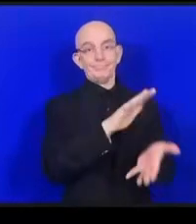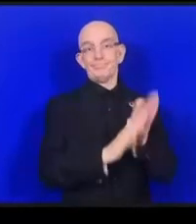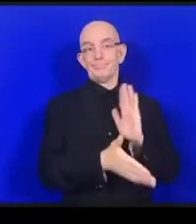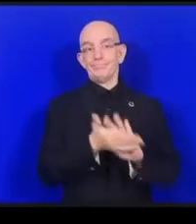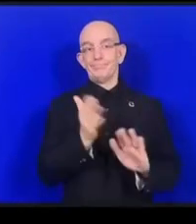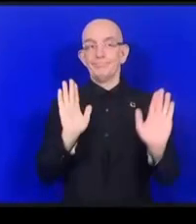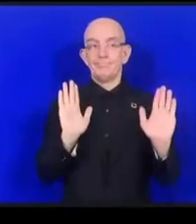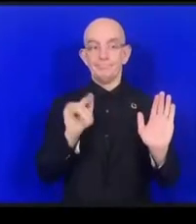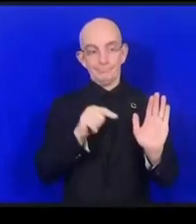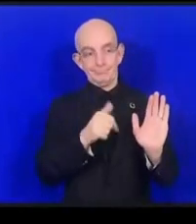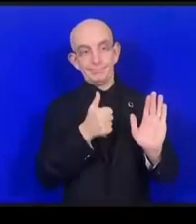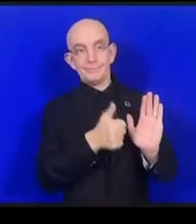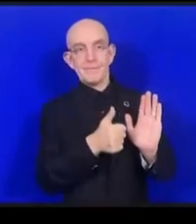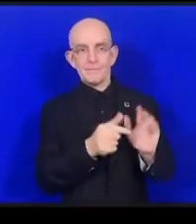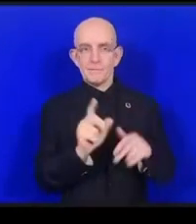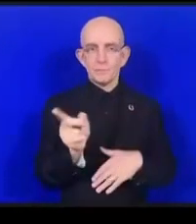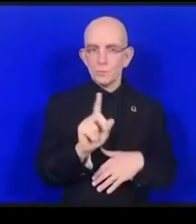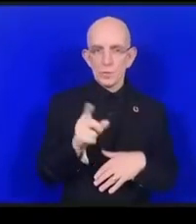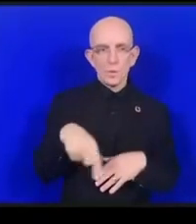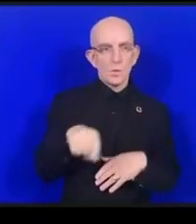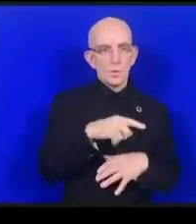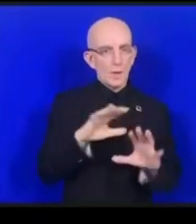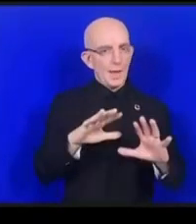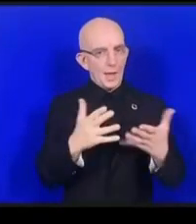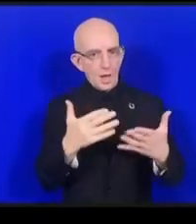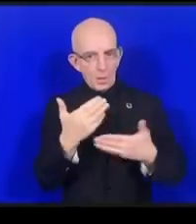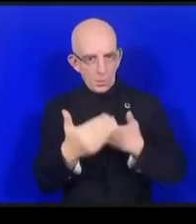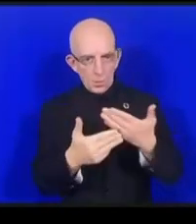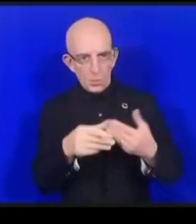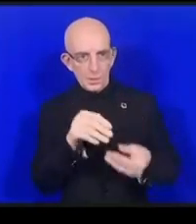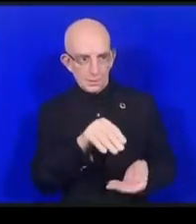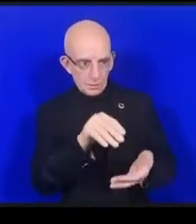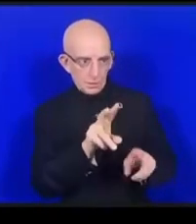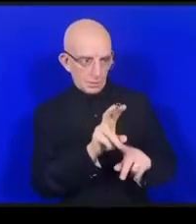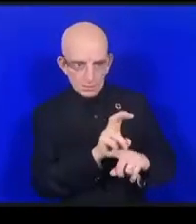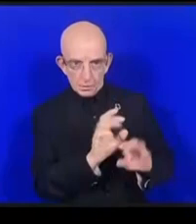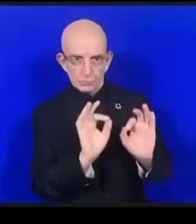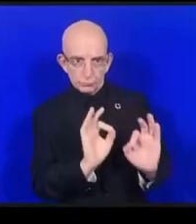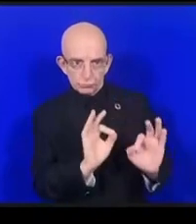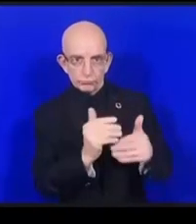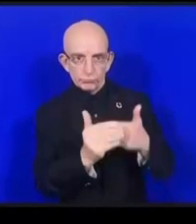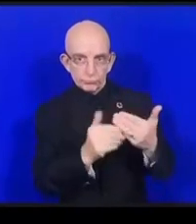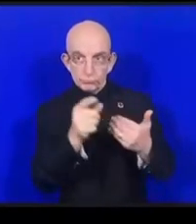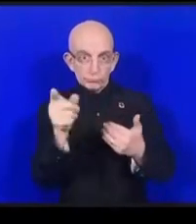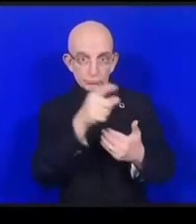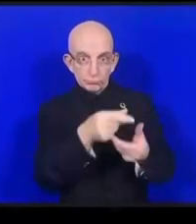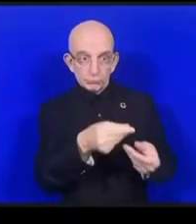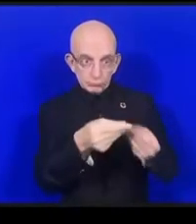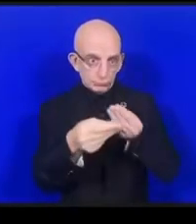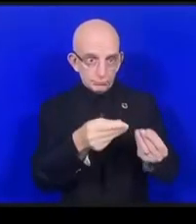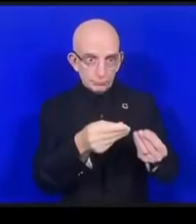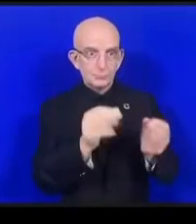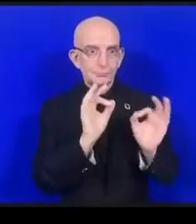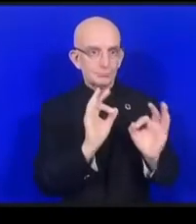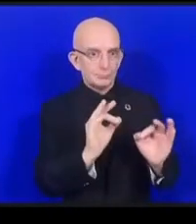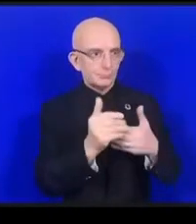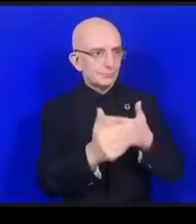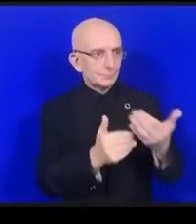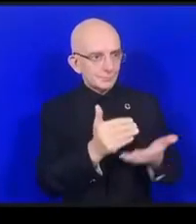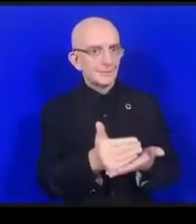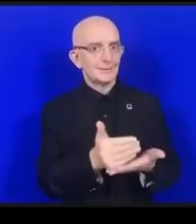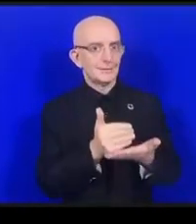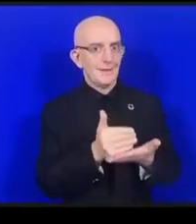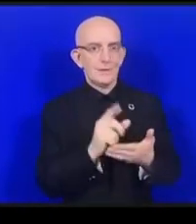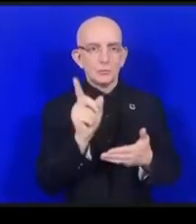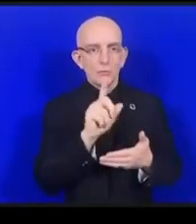образом контролируемую среду безопасную при этом среду Так что ценности были уж